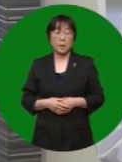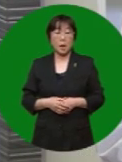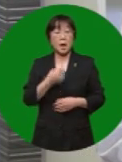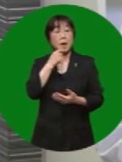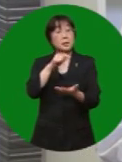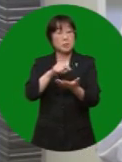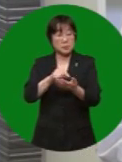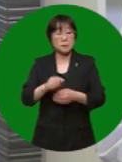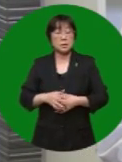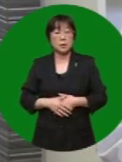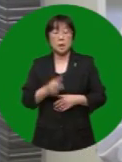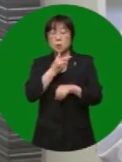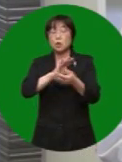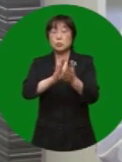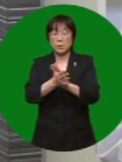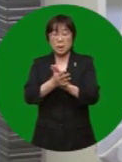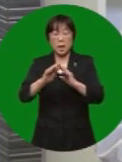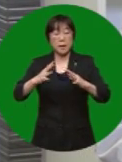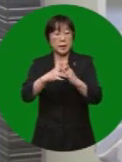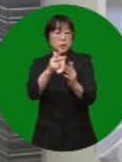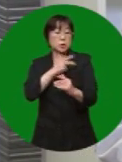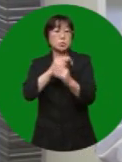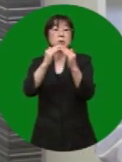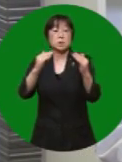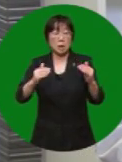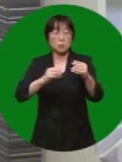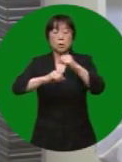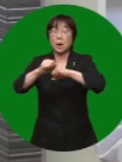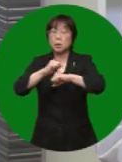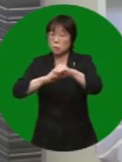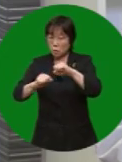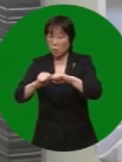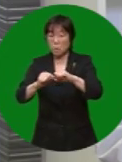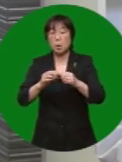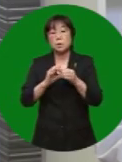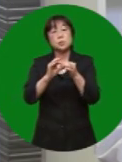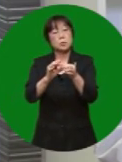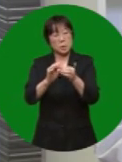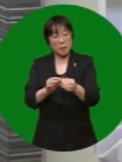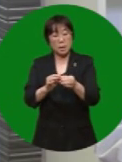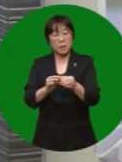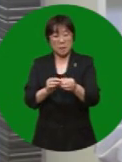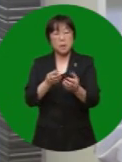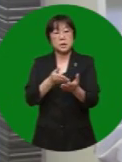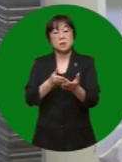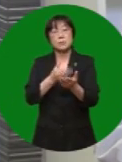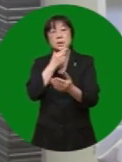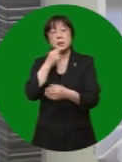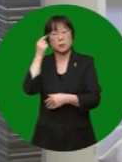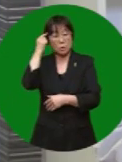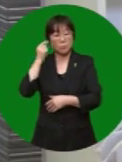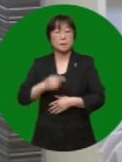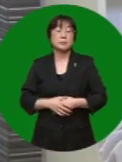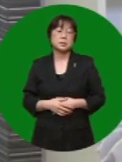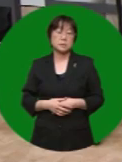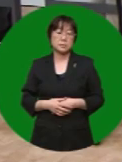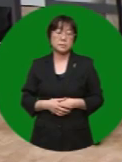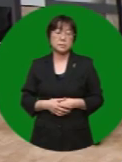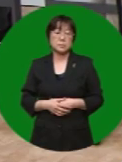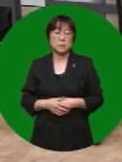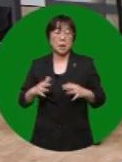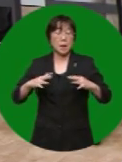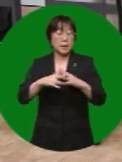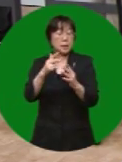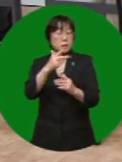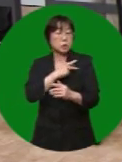簡単に徳島県建築士会の活動とか取り組みについて、説明させていただきます。建